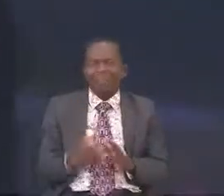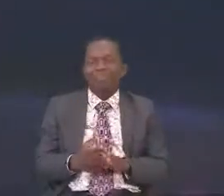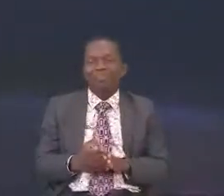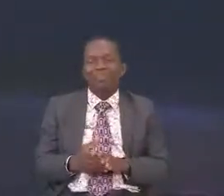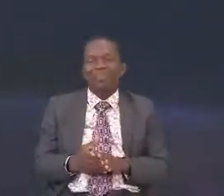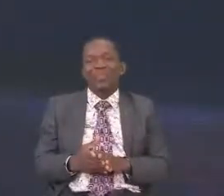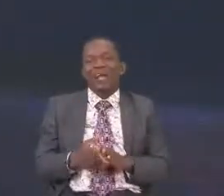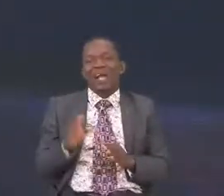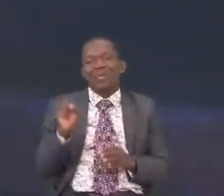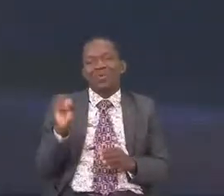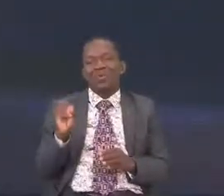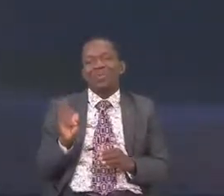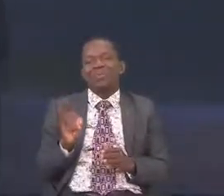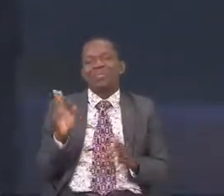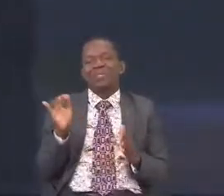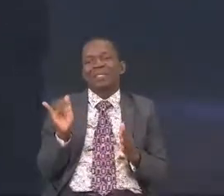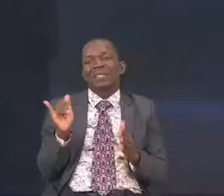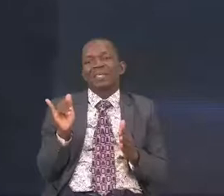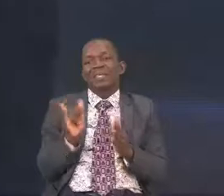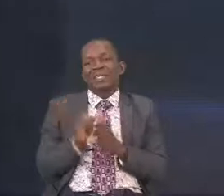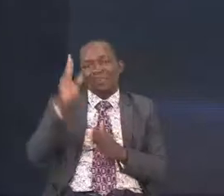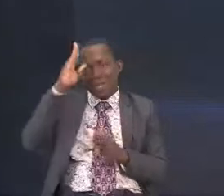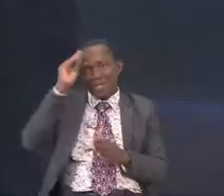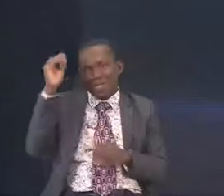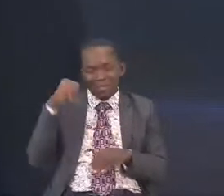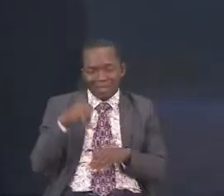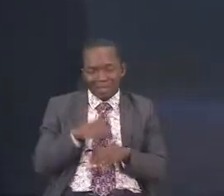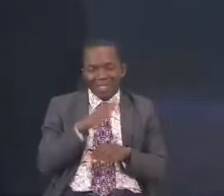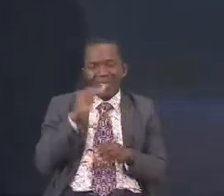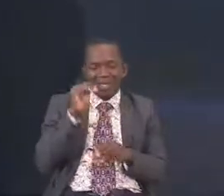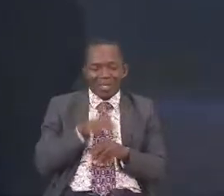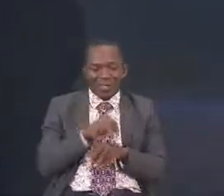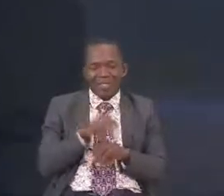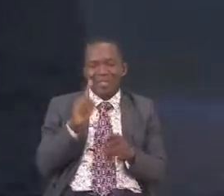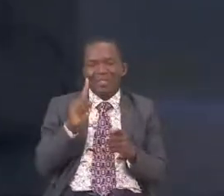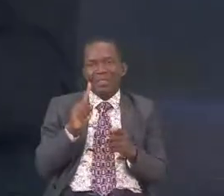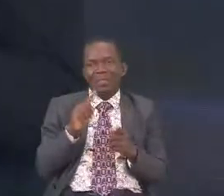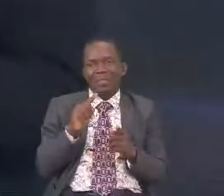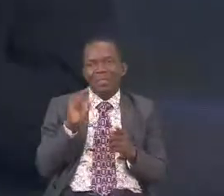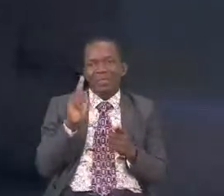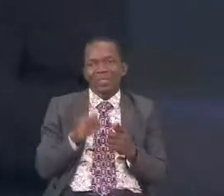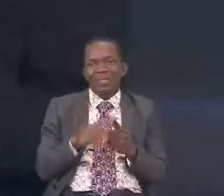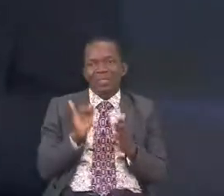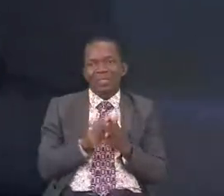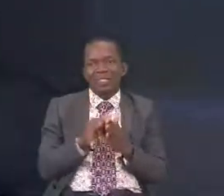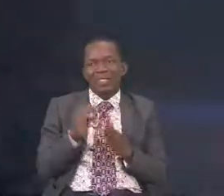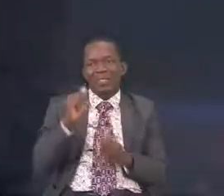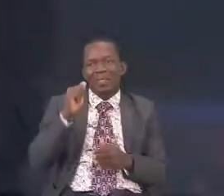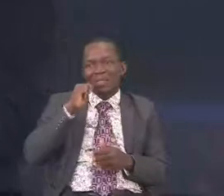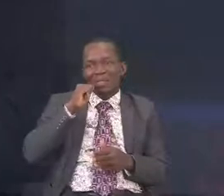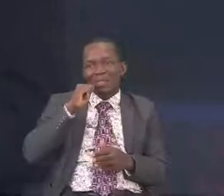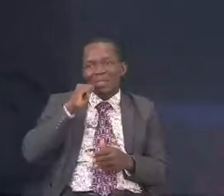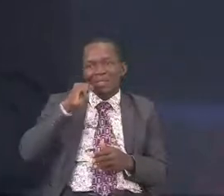Il a envoyé un message à la dame pour dire, jeune dame, tu ne comprends pas, ce